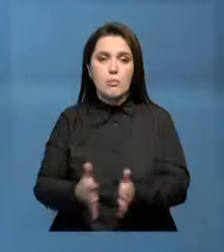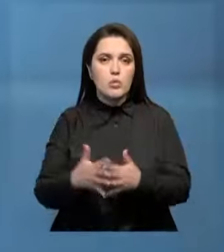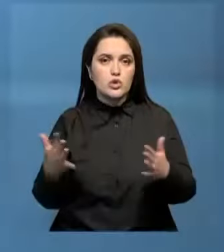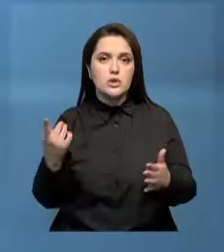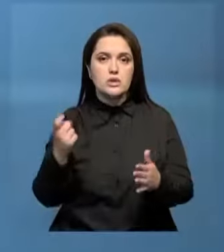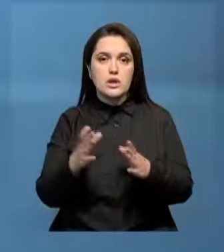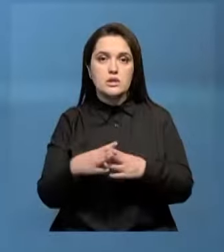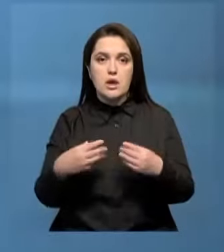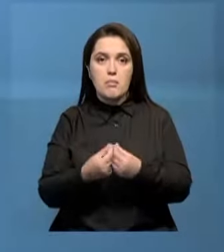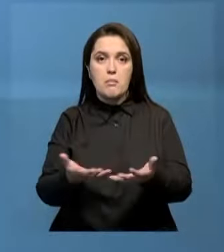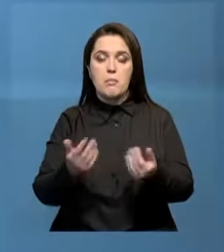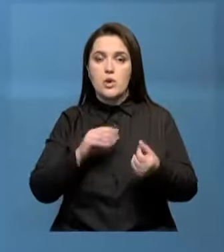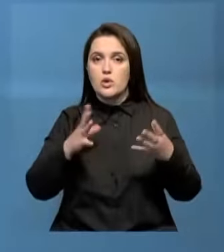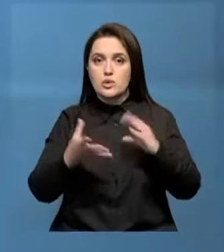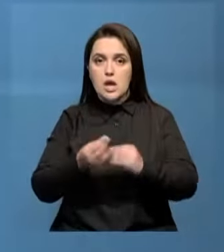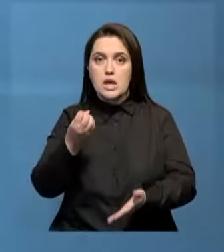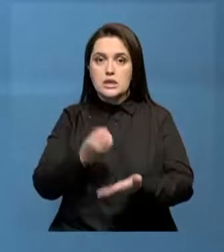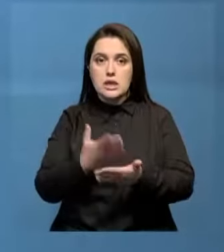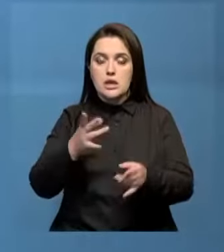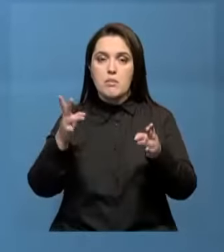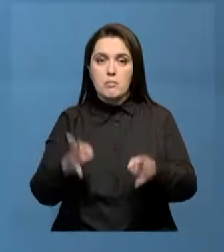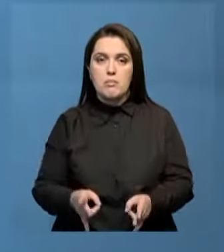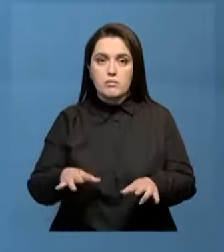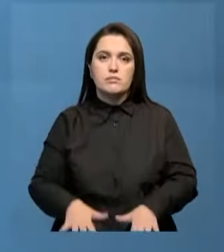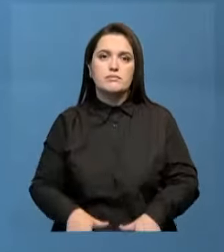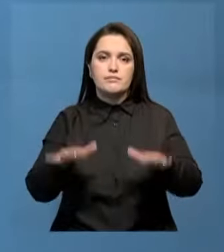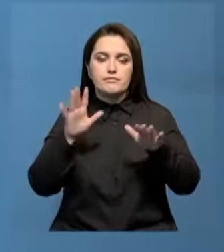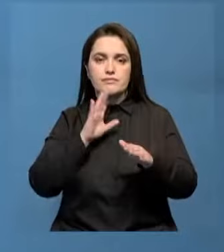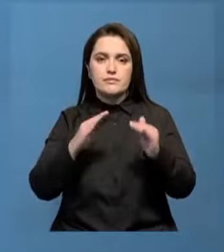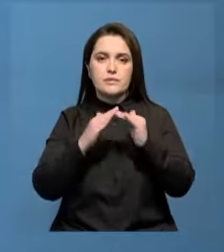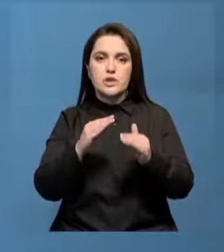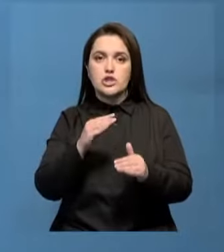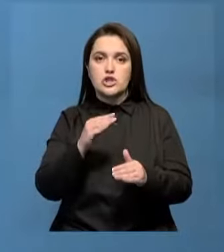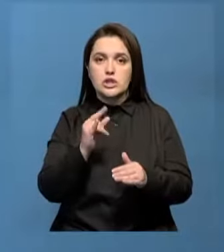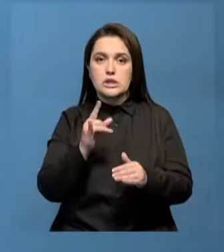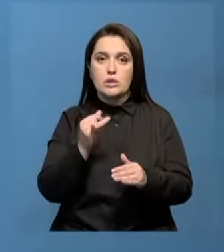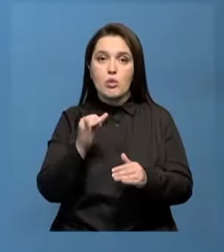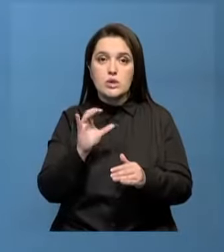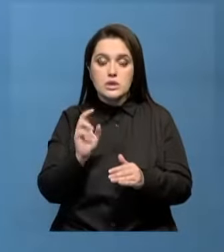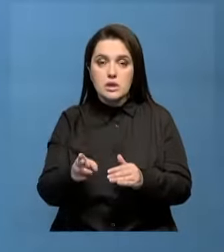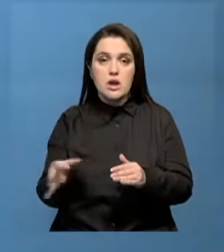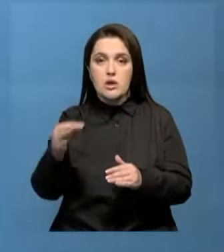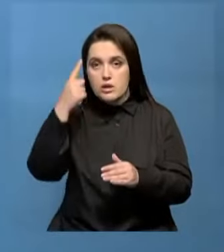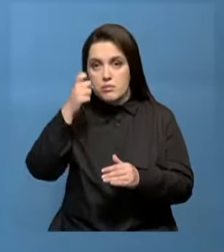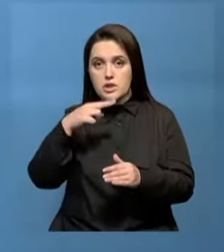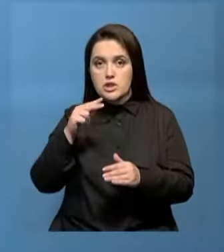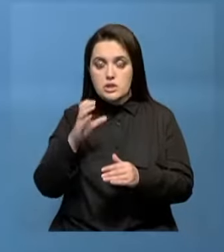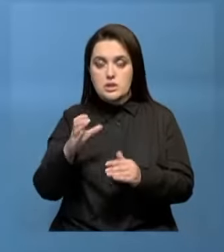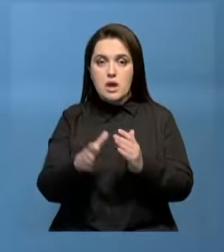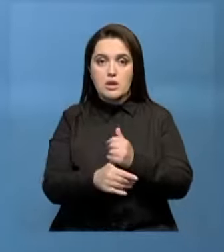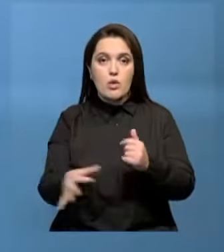Больше 100 семей получили результаты оценки пострадавшей от паводков недвижимости в Жилойском районе. Об этом сообщили в ДЧС Атравской